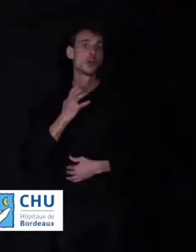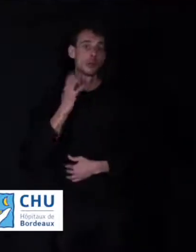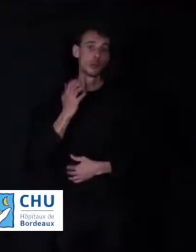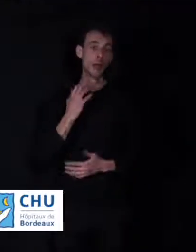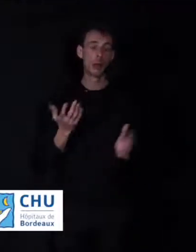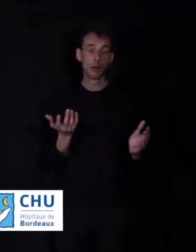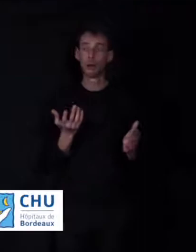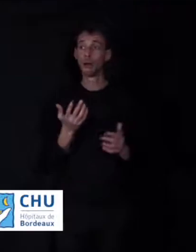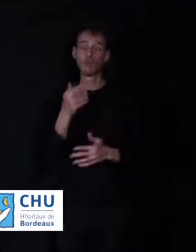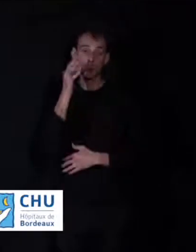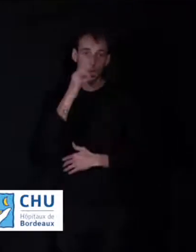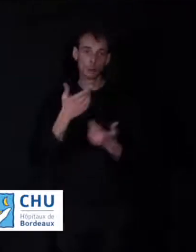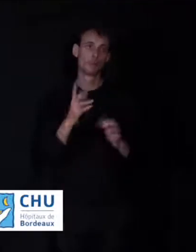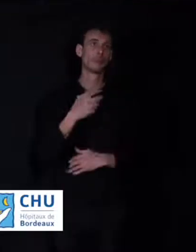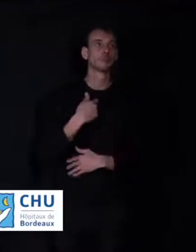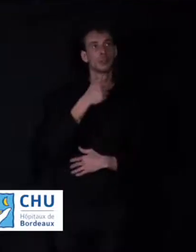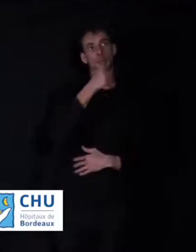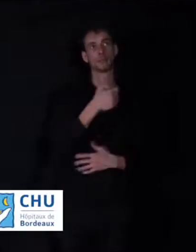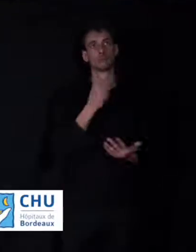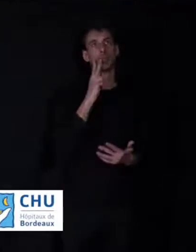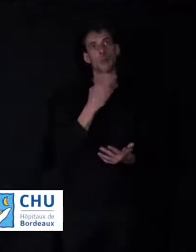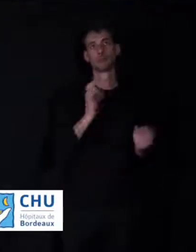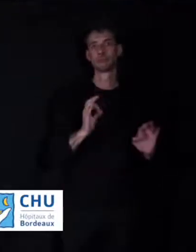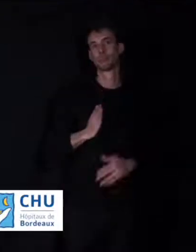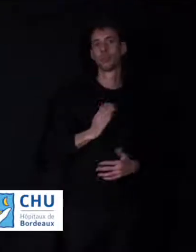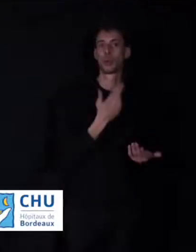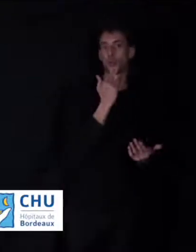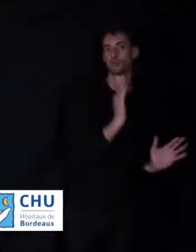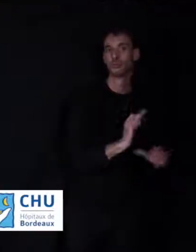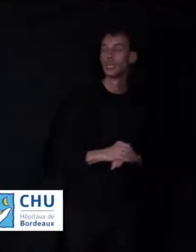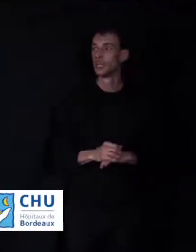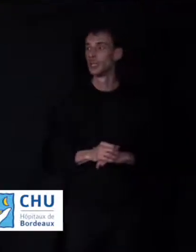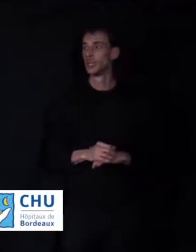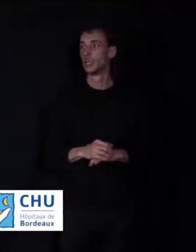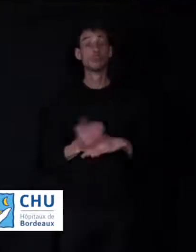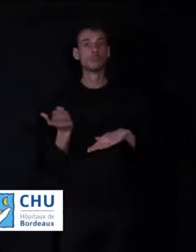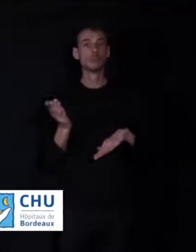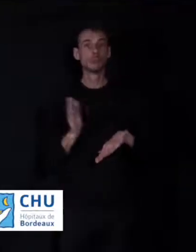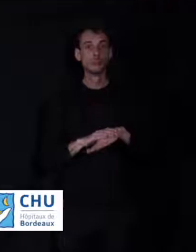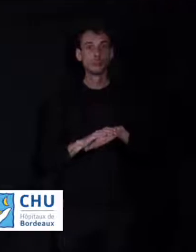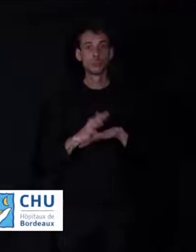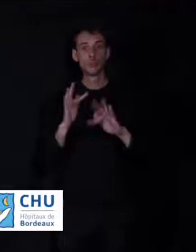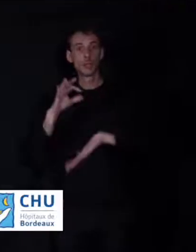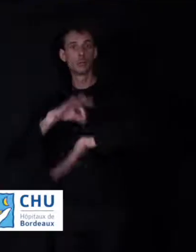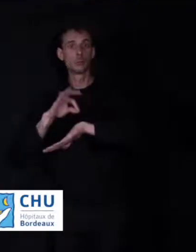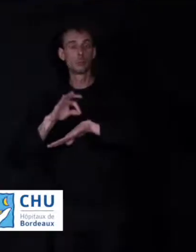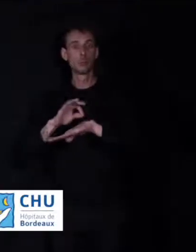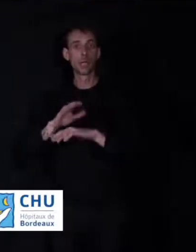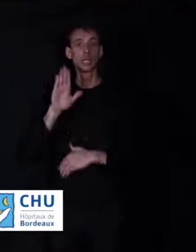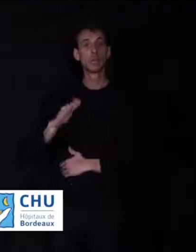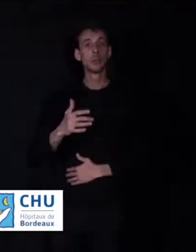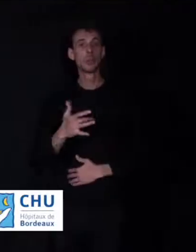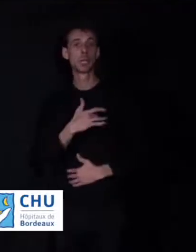bordelais. Et avec tout ça, on a peut-être moins d'événements cardiovasculaires que nos amis américains. Alors peut-être un peu plus que nos amis crétois avec l'huile d'olive